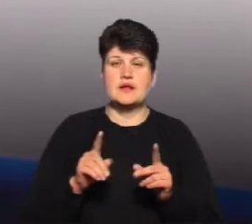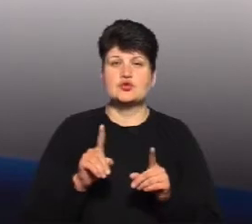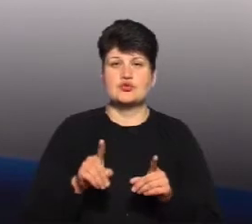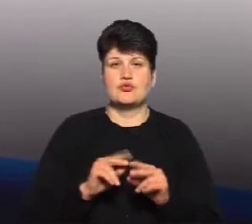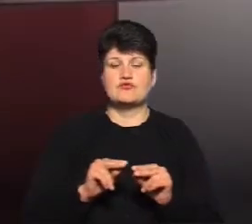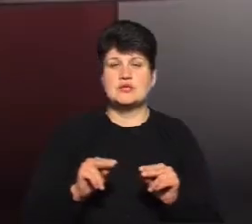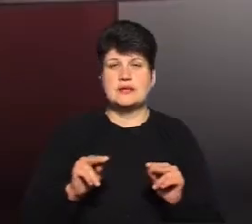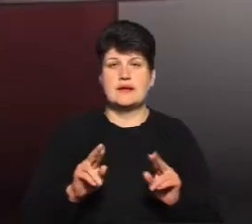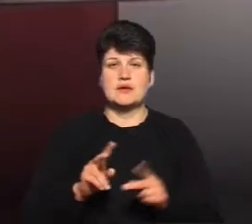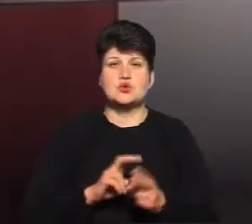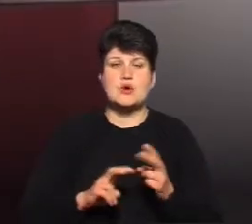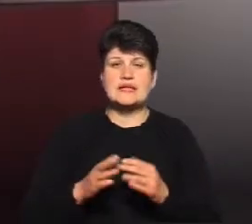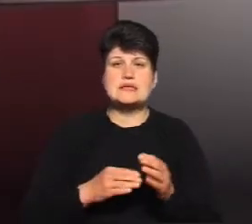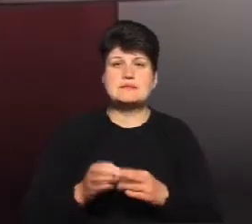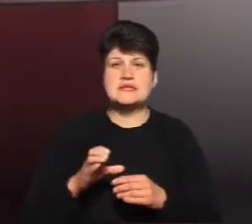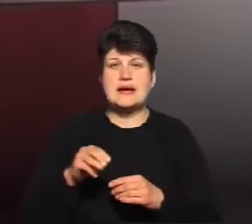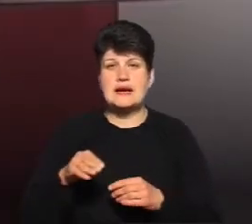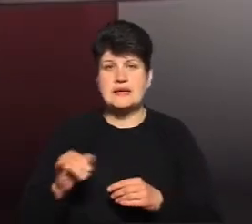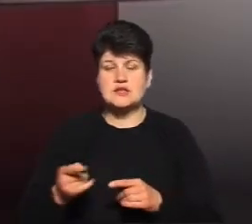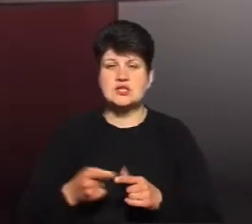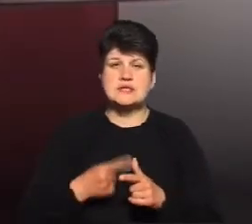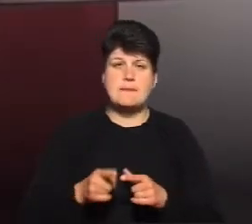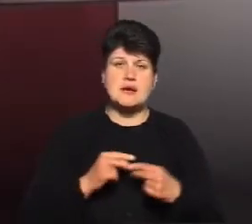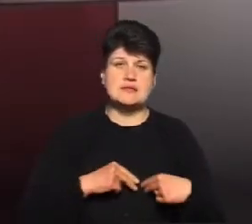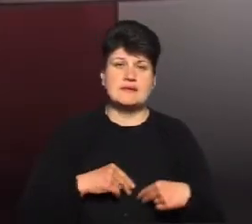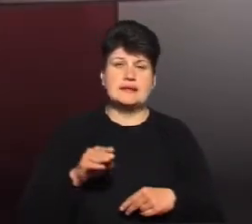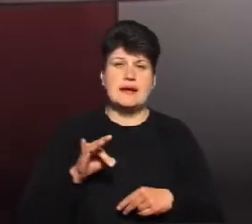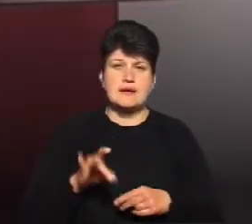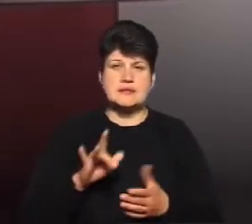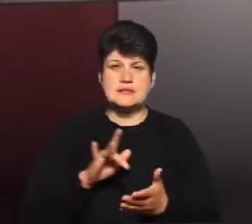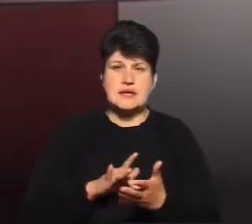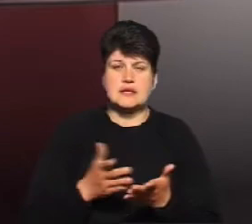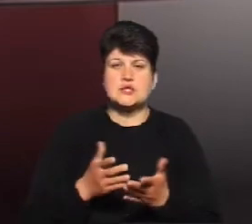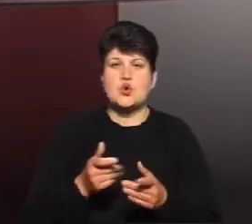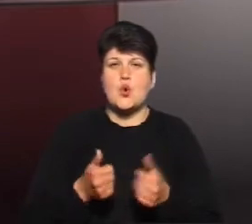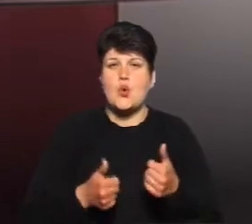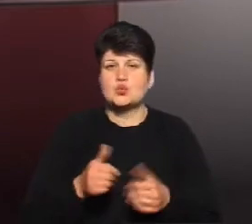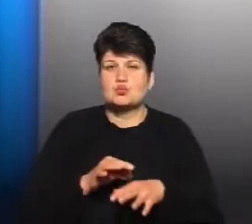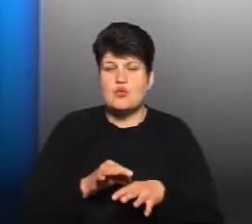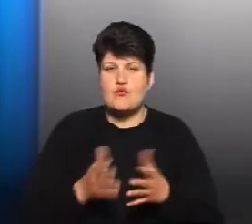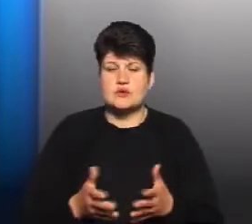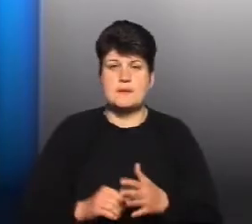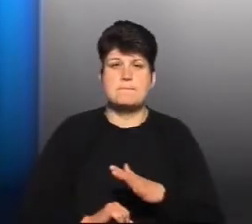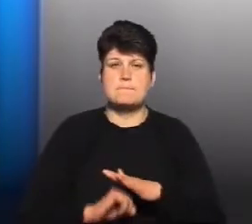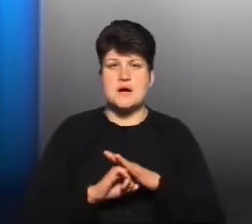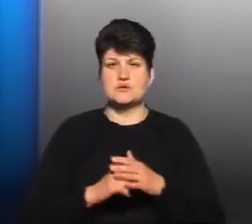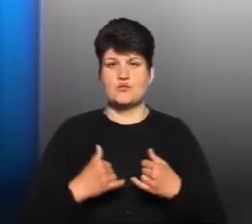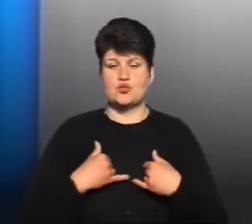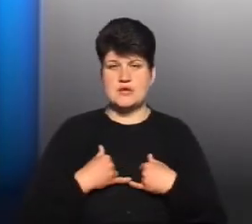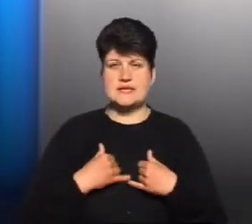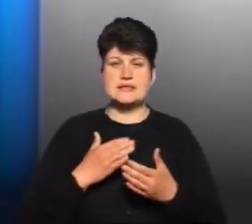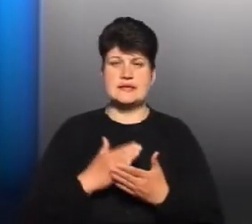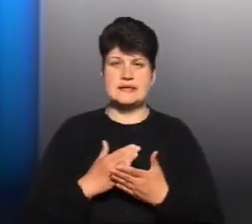шукаєте спеціалістів? Чи це працівники терцентру, чи ви якийсь конкурс проводите? Як це відбувається? Базово в нас є